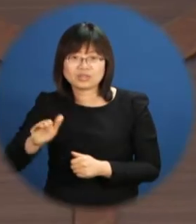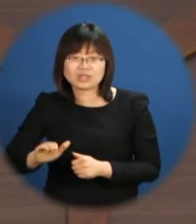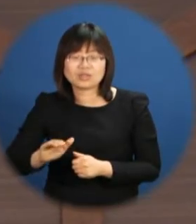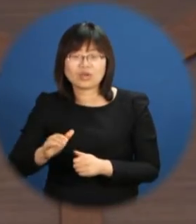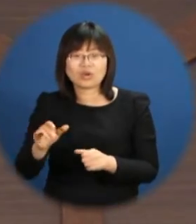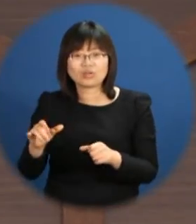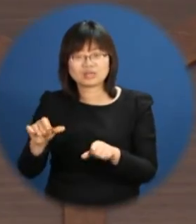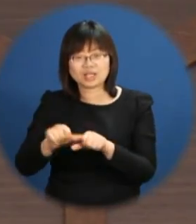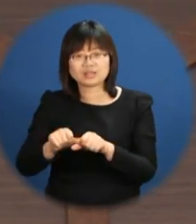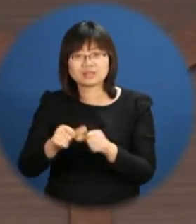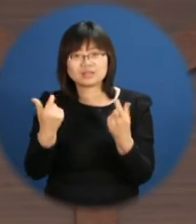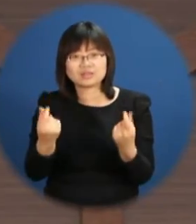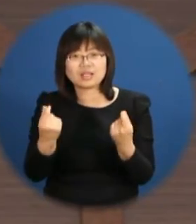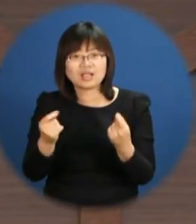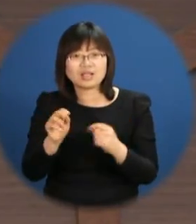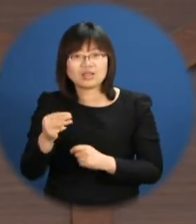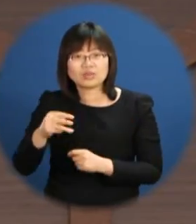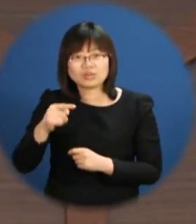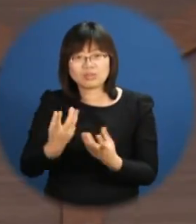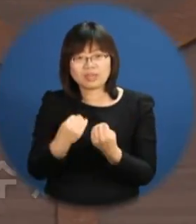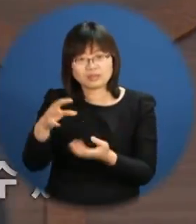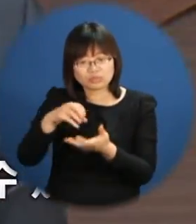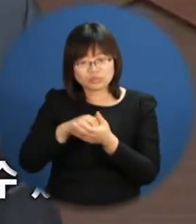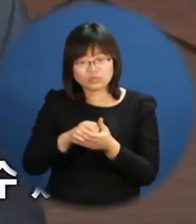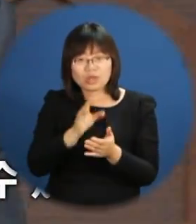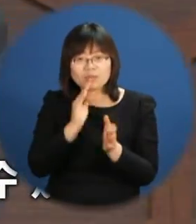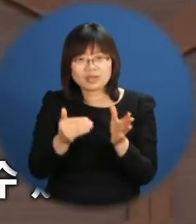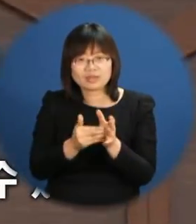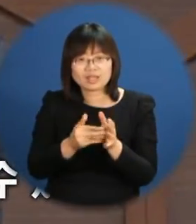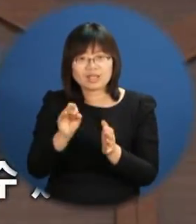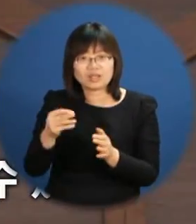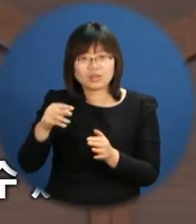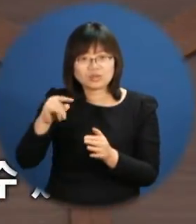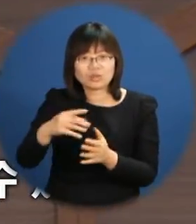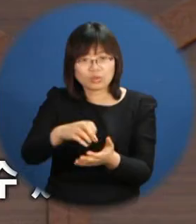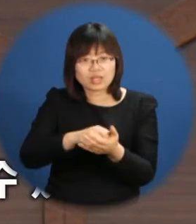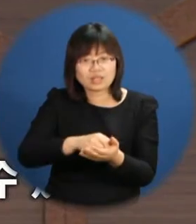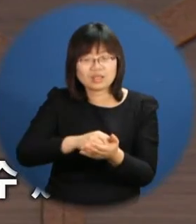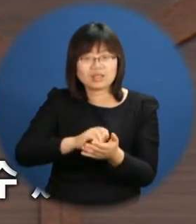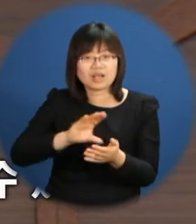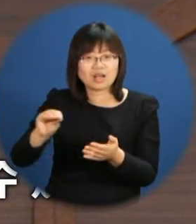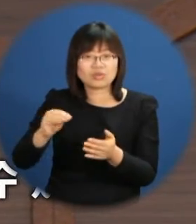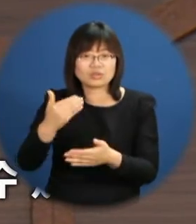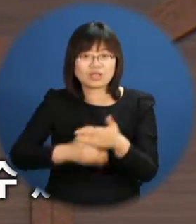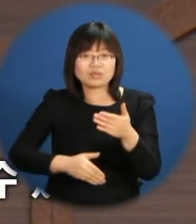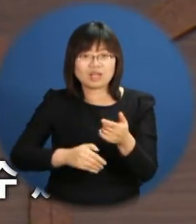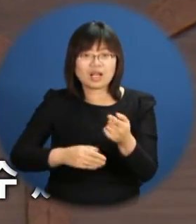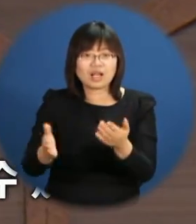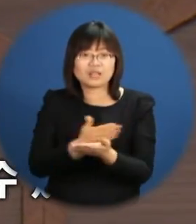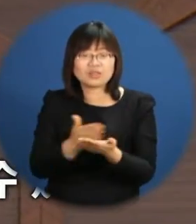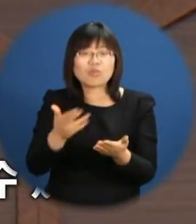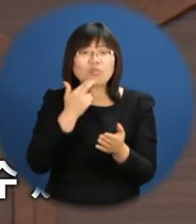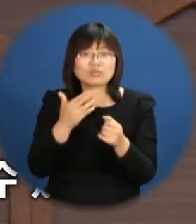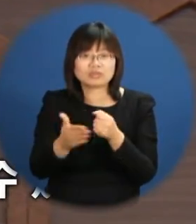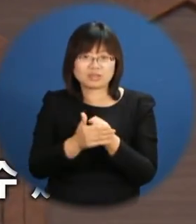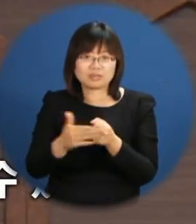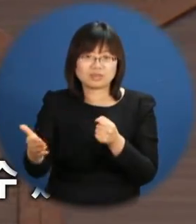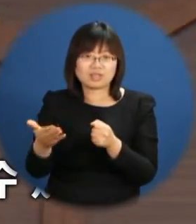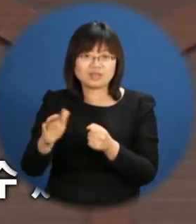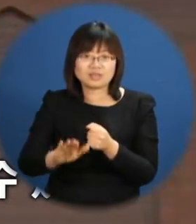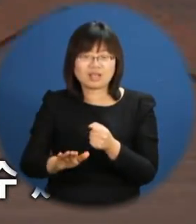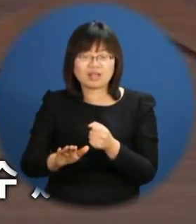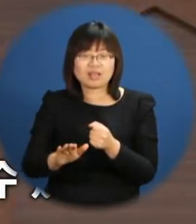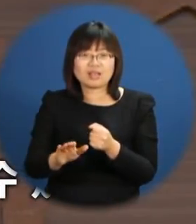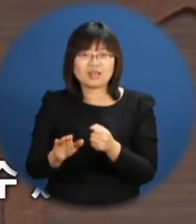그것도 그 10 소를 많이 품고 있어야 되는데 그러면 10 서도 가져가고 남는 게 없을 텐데 근데